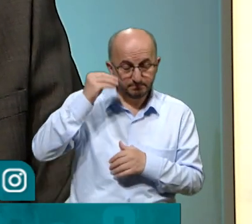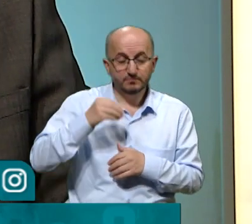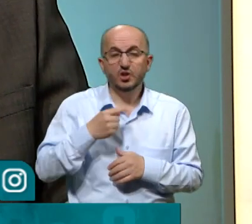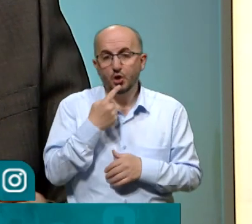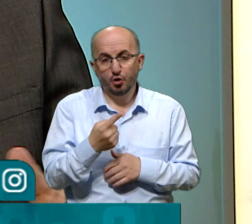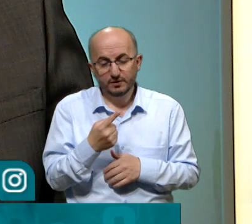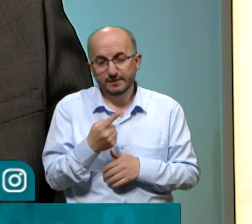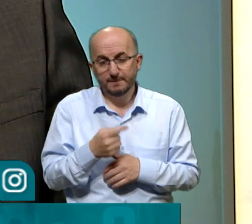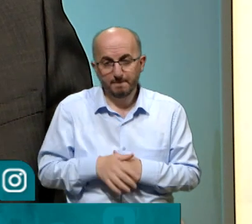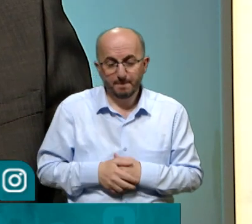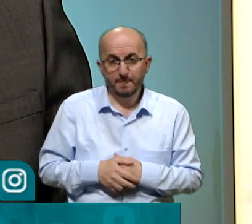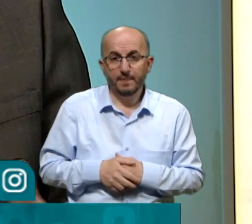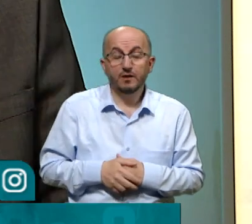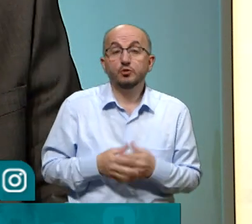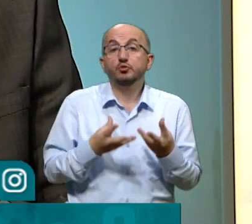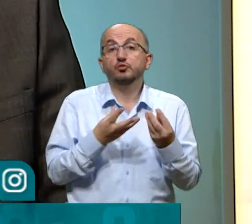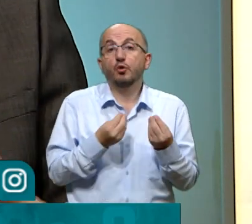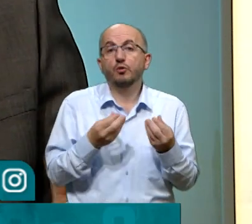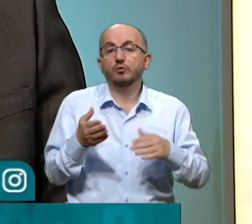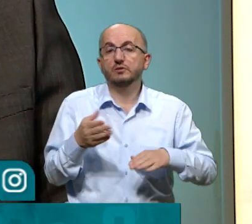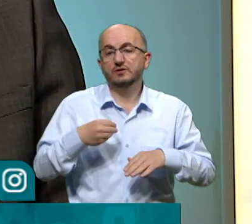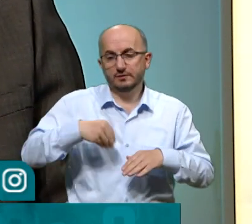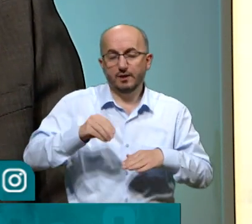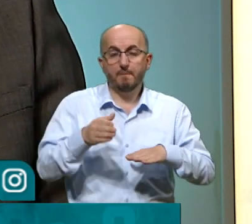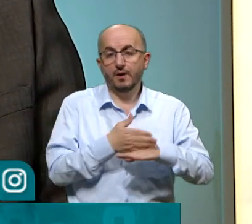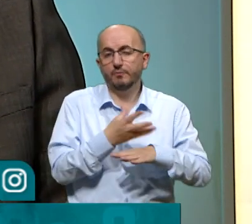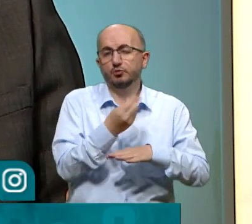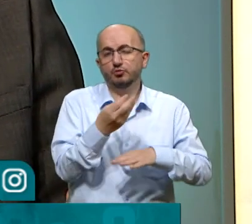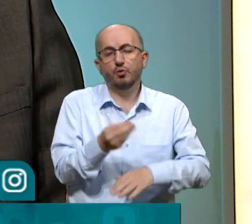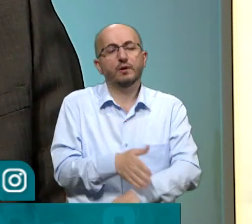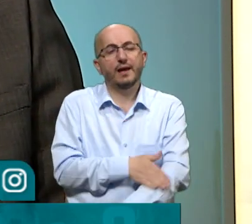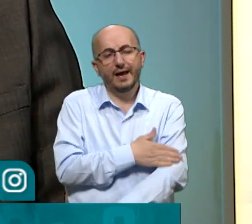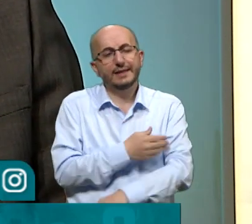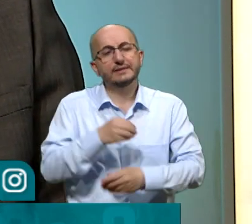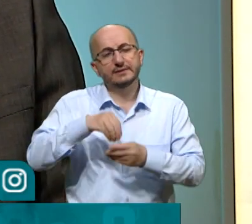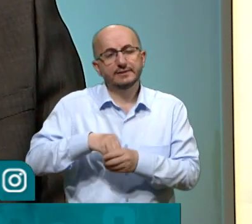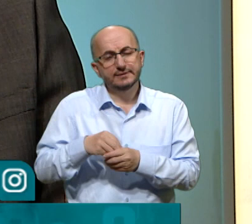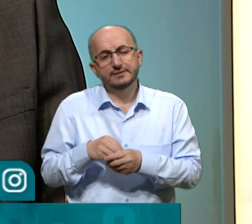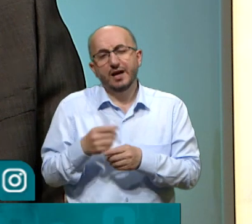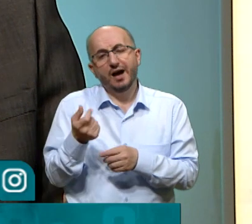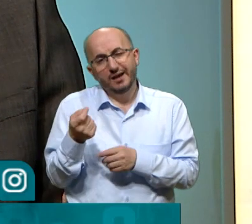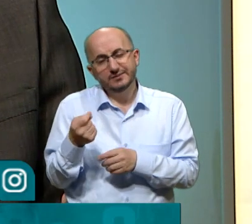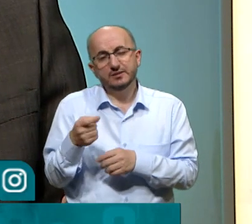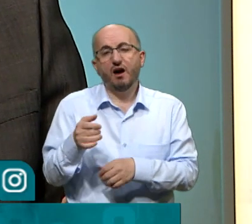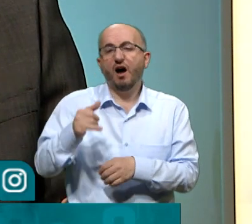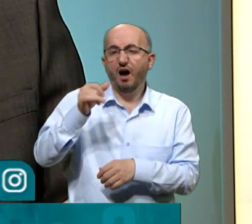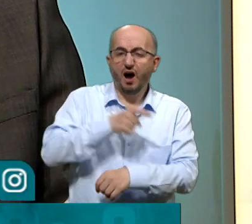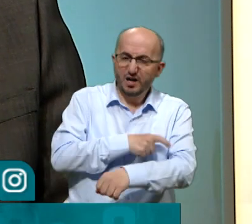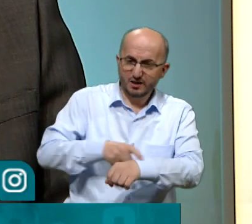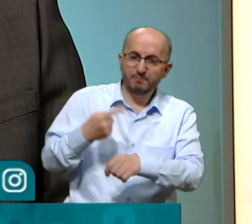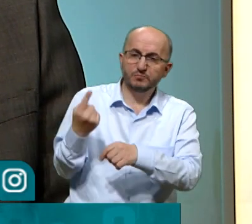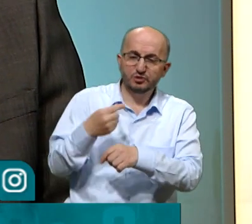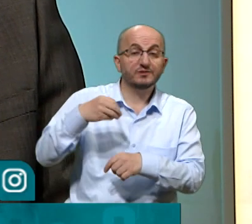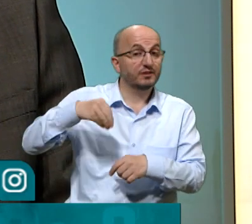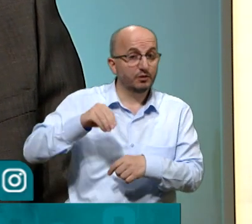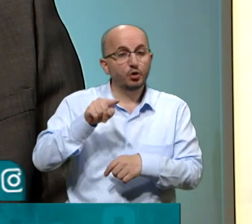diyor ki ki çoğunluk helal olup da içerisinde de Nadiren de olsa haram